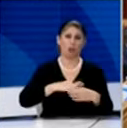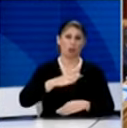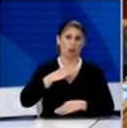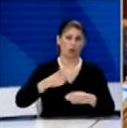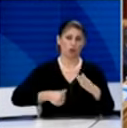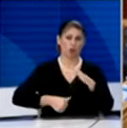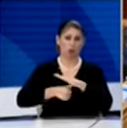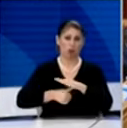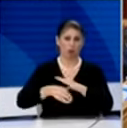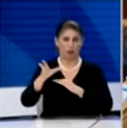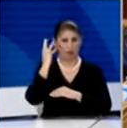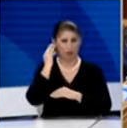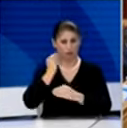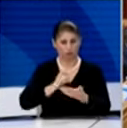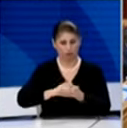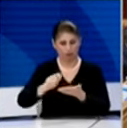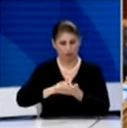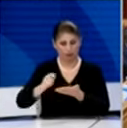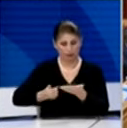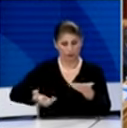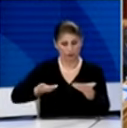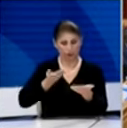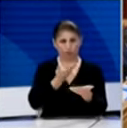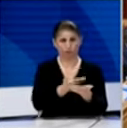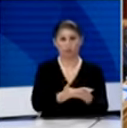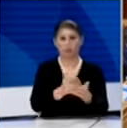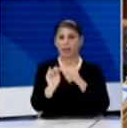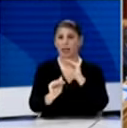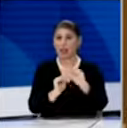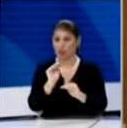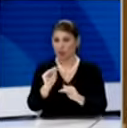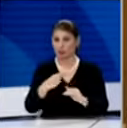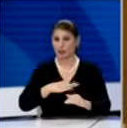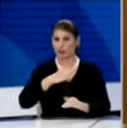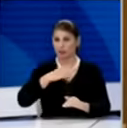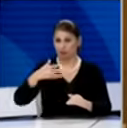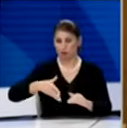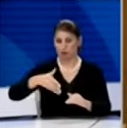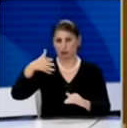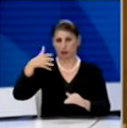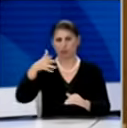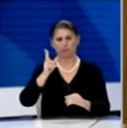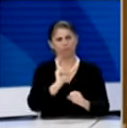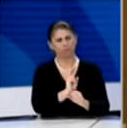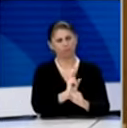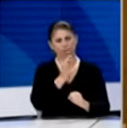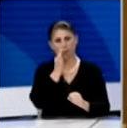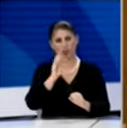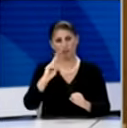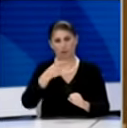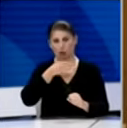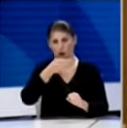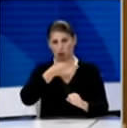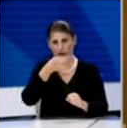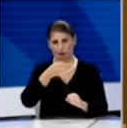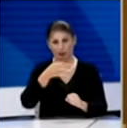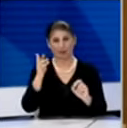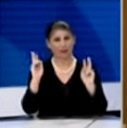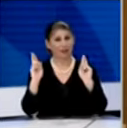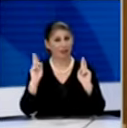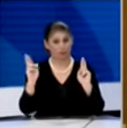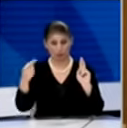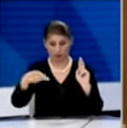τις καταθέτω στα πρακτικά. Και η ερώτησή μου, κύριε Μητσοτάκη, τα υπόλοιπα θα τα πω στη δευτερολογία μου και ελπίζω